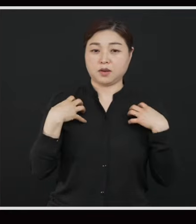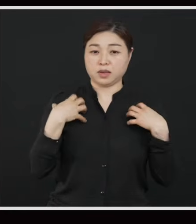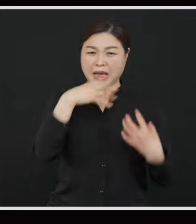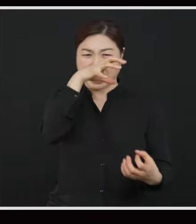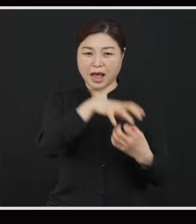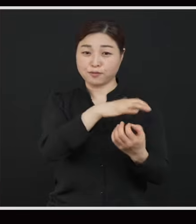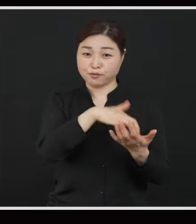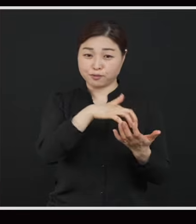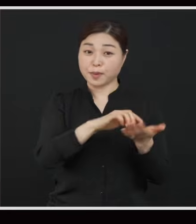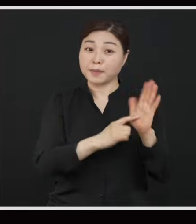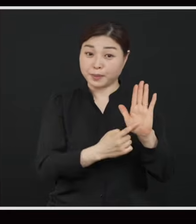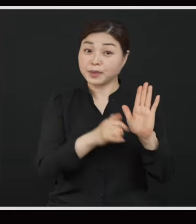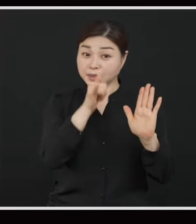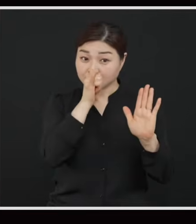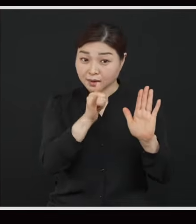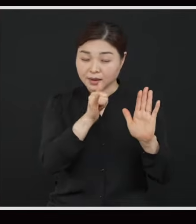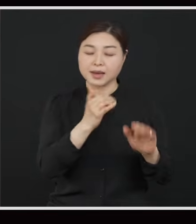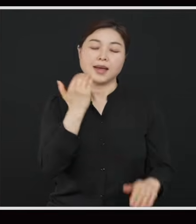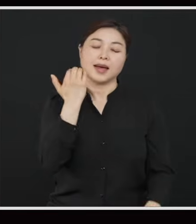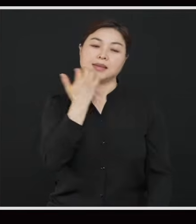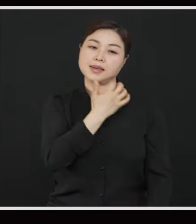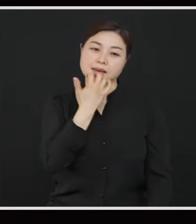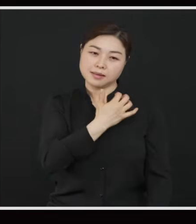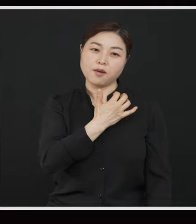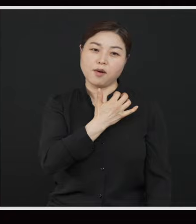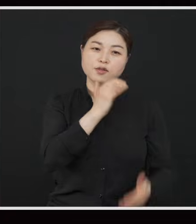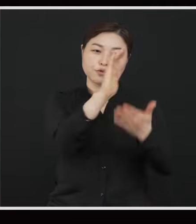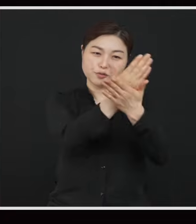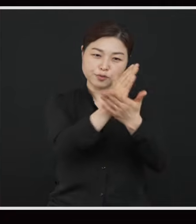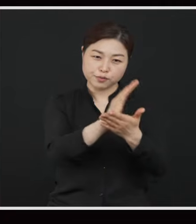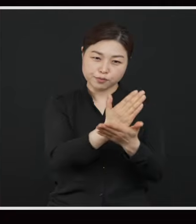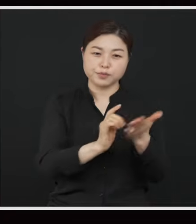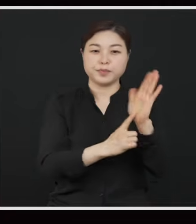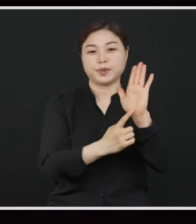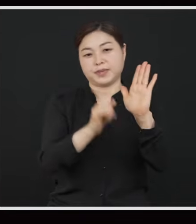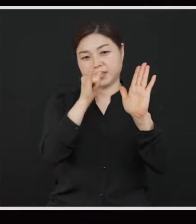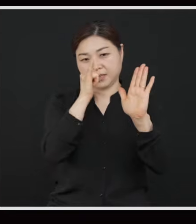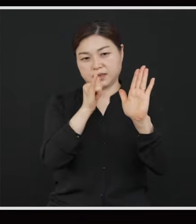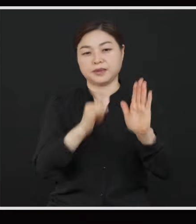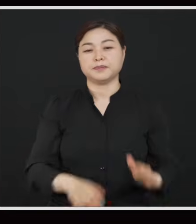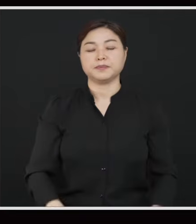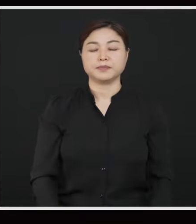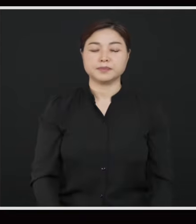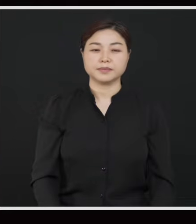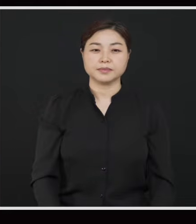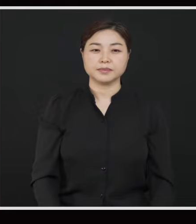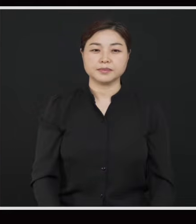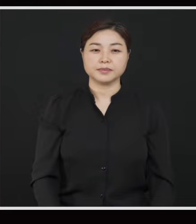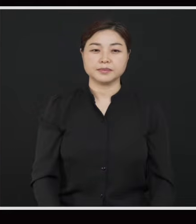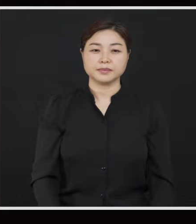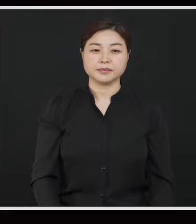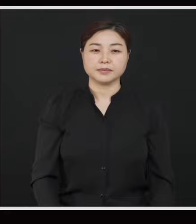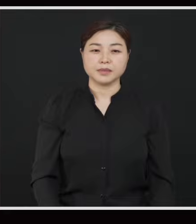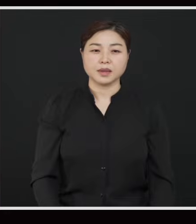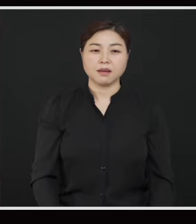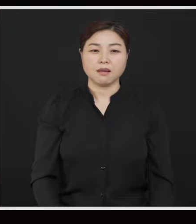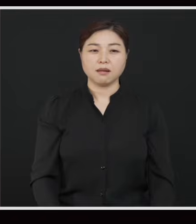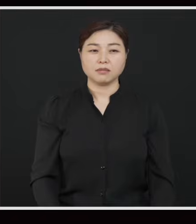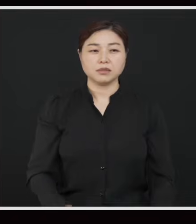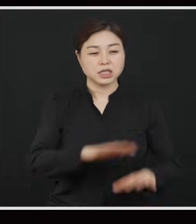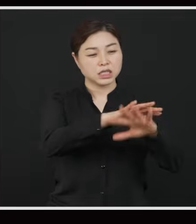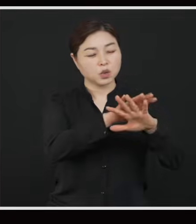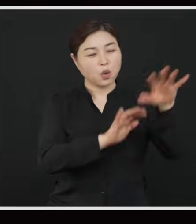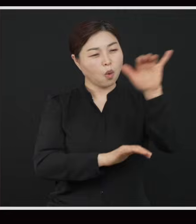통계를 내잖아요. 그래서 이걸 색깔로 표시를 하는데, 저는 이 지도를 보기 전에 혼자